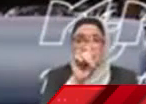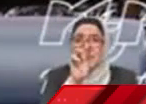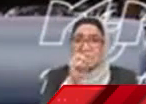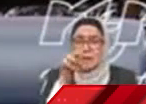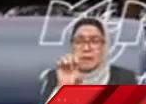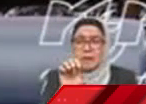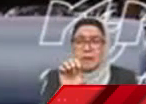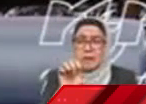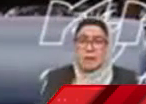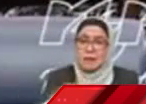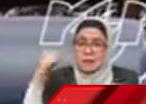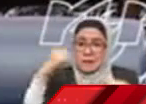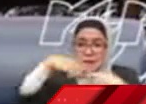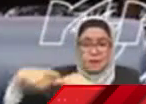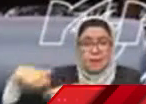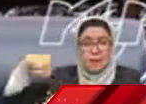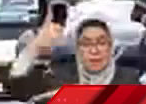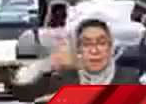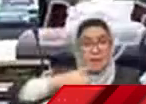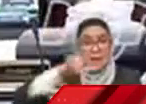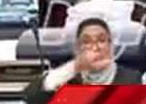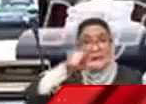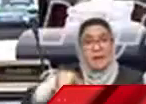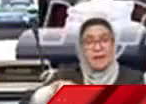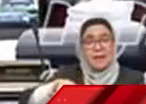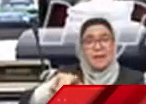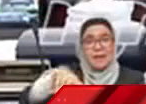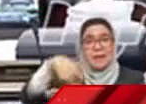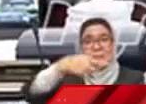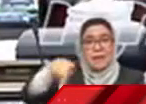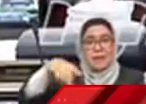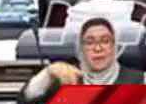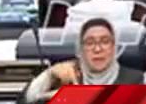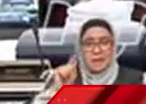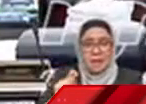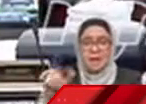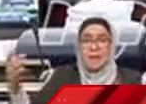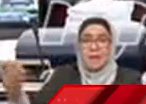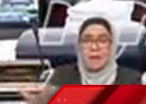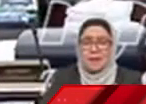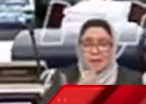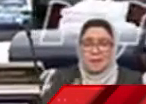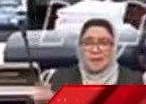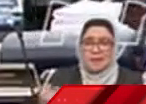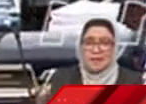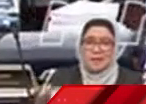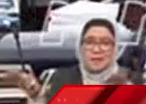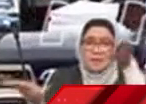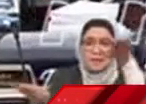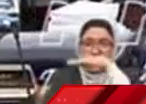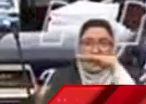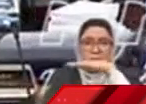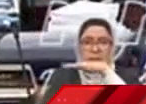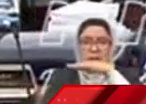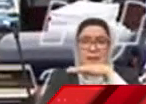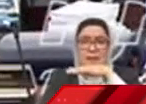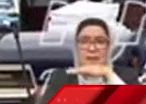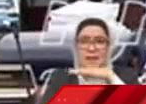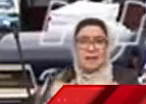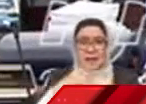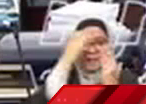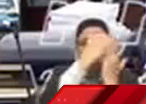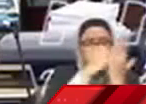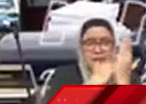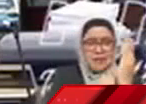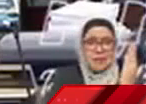terbang ciuman yang baru seperti mana yang dibentukkan di bawah peraturan-peraturan penebangan awam pengendalian Euro